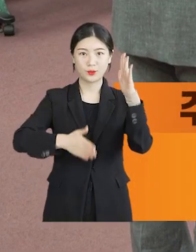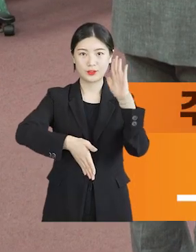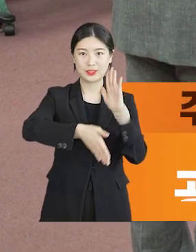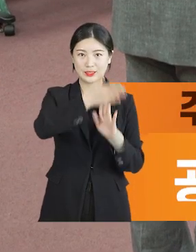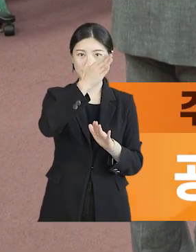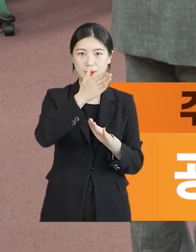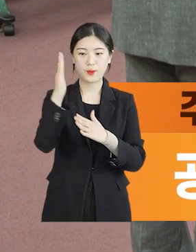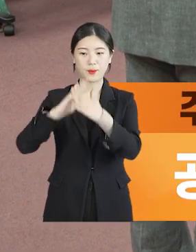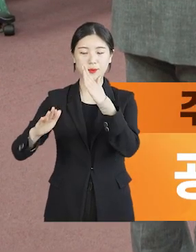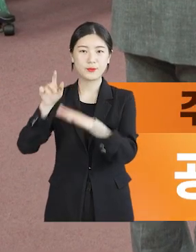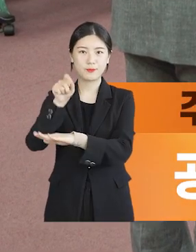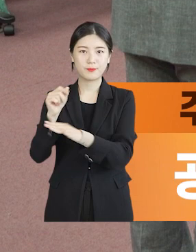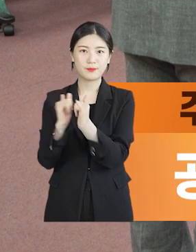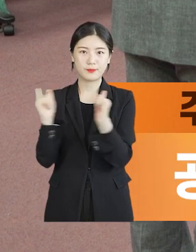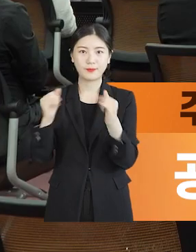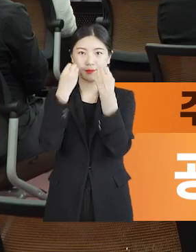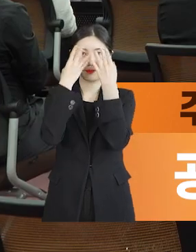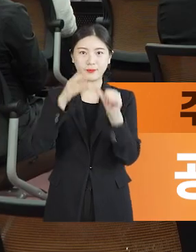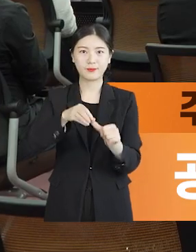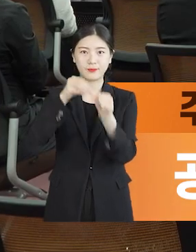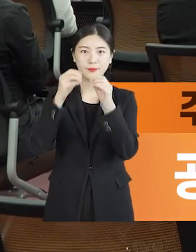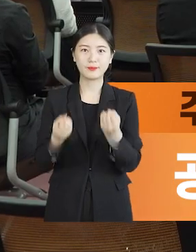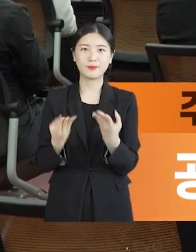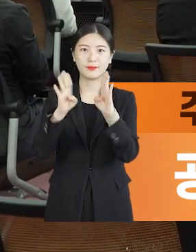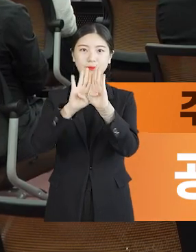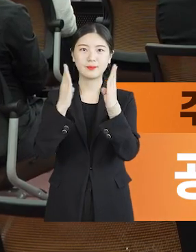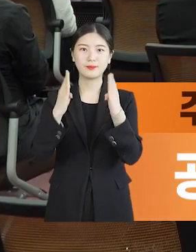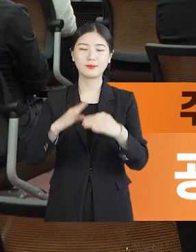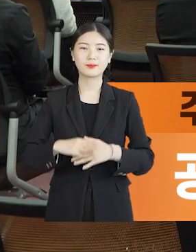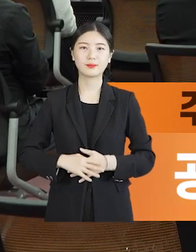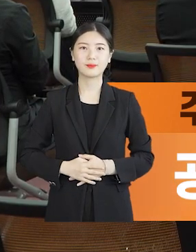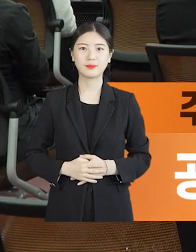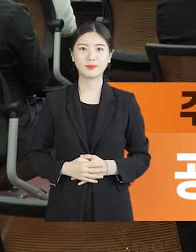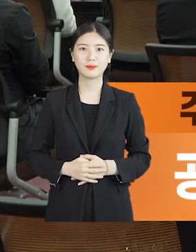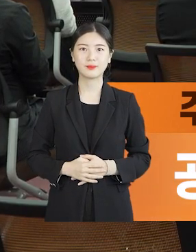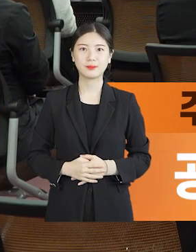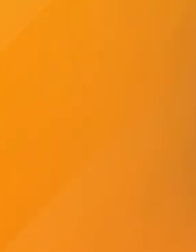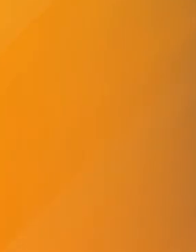공주시 신규 공무원 임용식이 거행됐습니다.